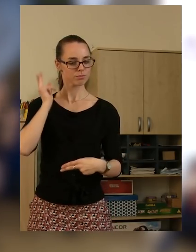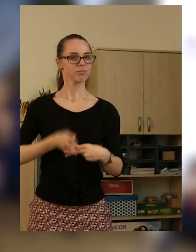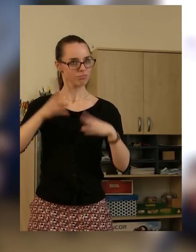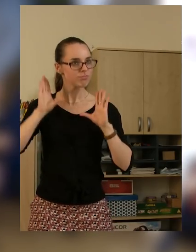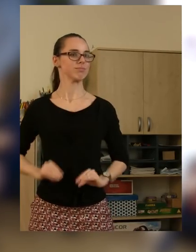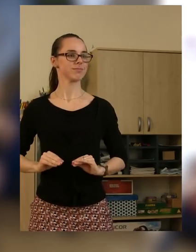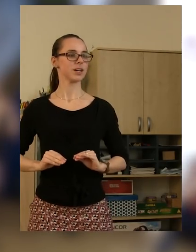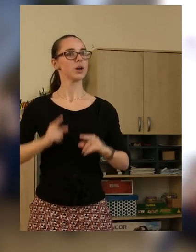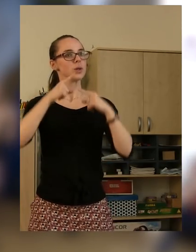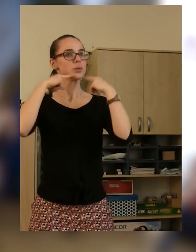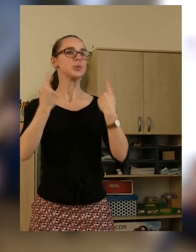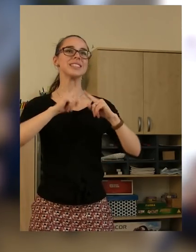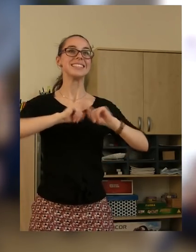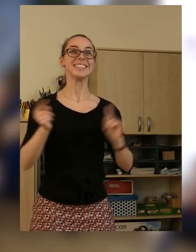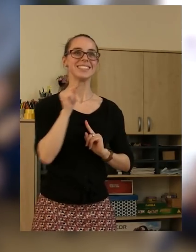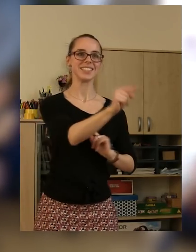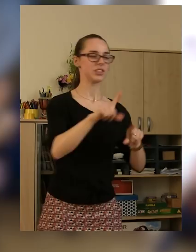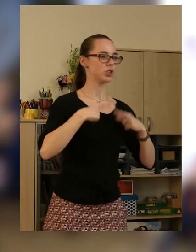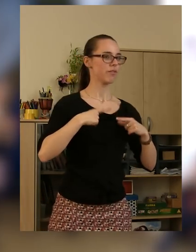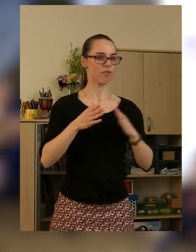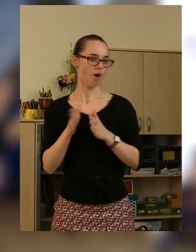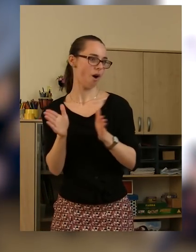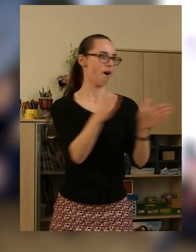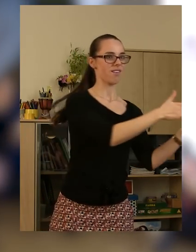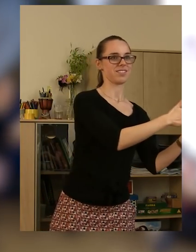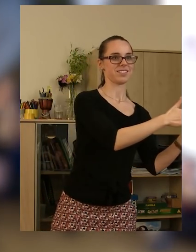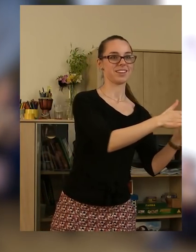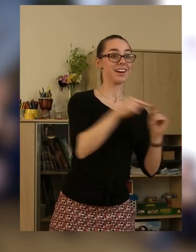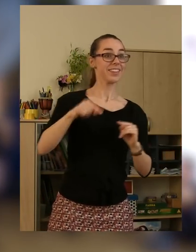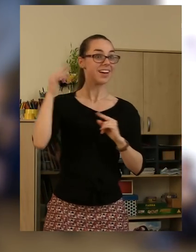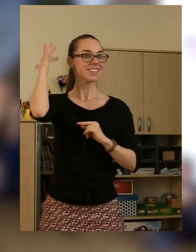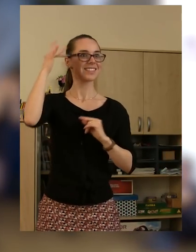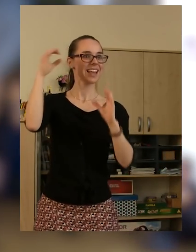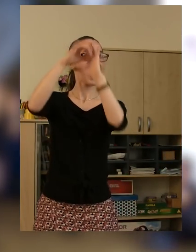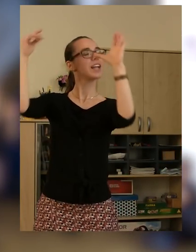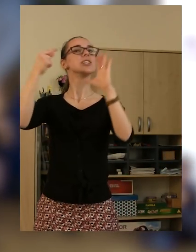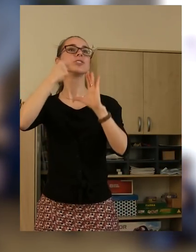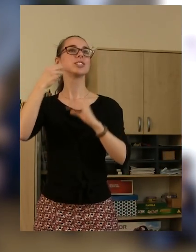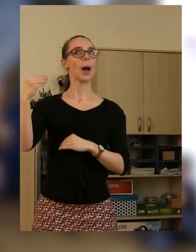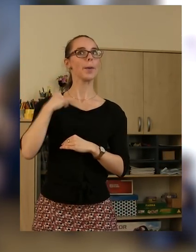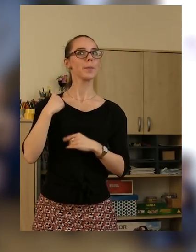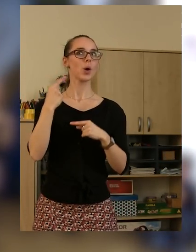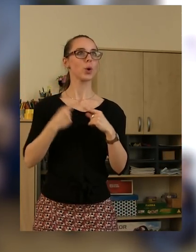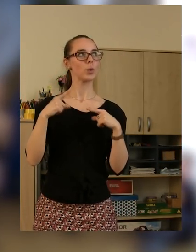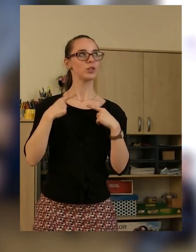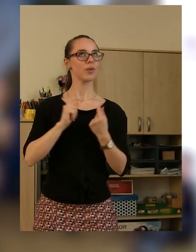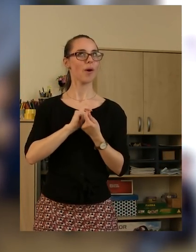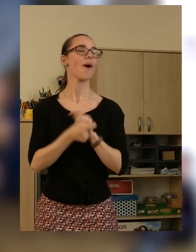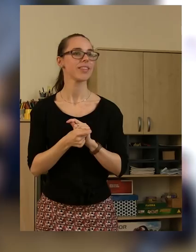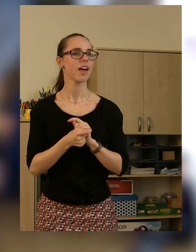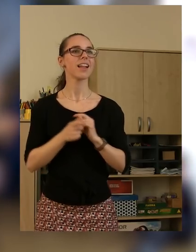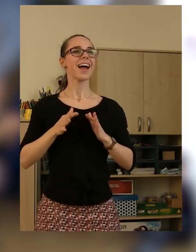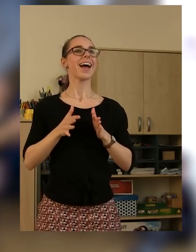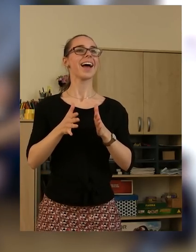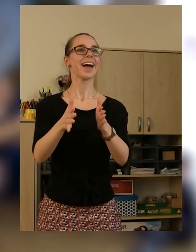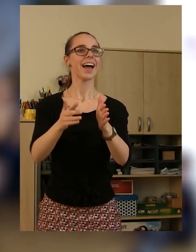To jsou pro mě individuační sny. Jo, sny, ve kterých jsme nabádáni k tomu, abychom pokračovali po cestě, abychom šli